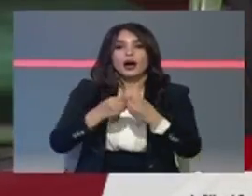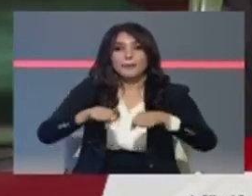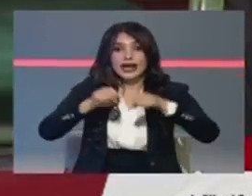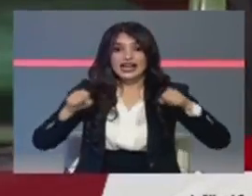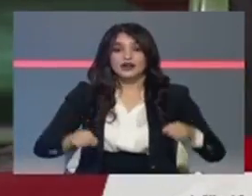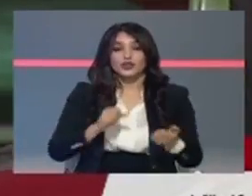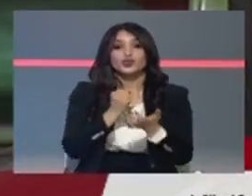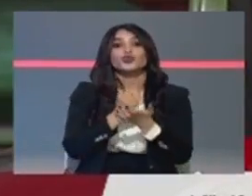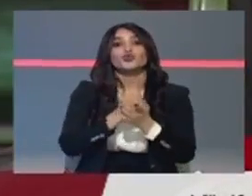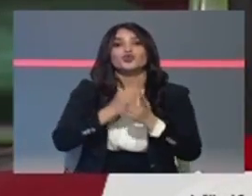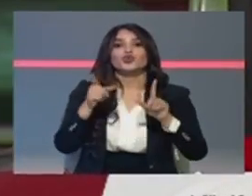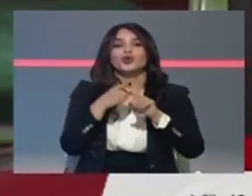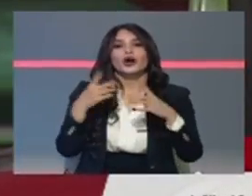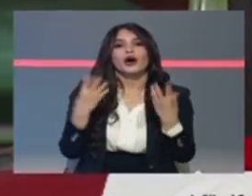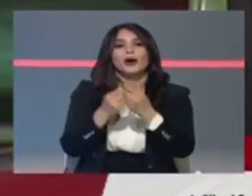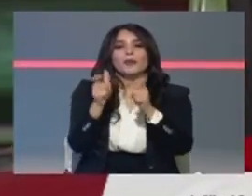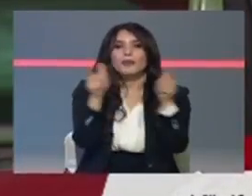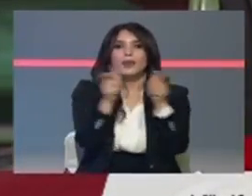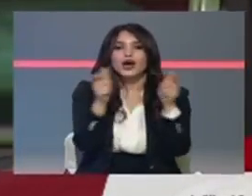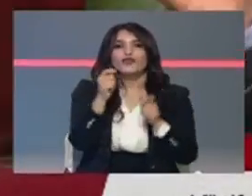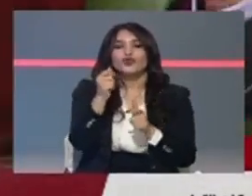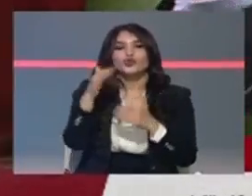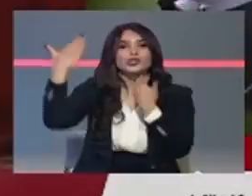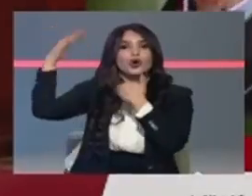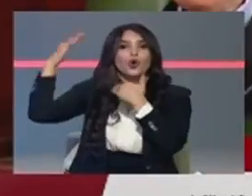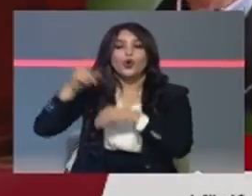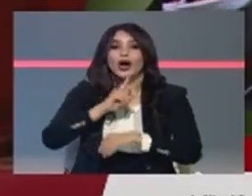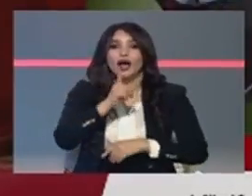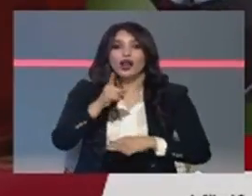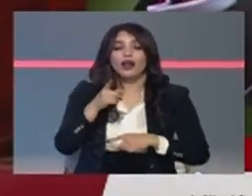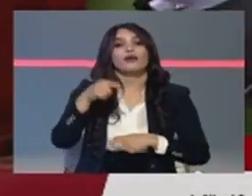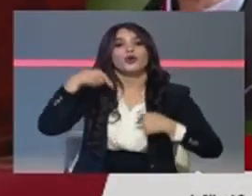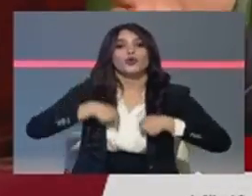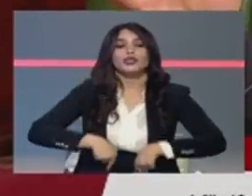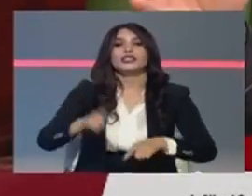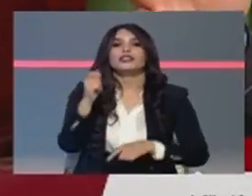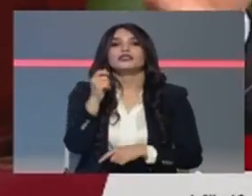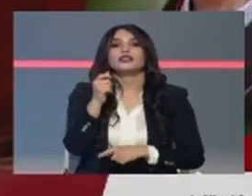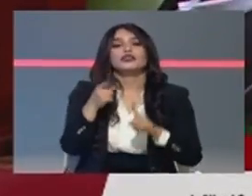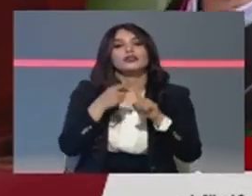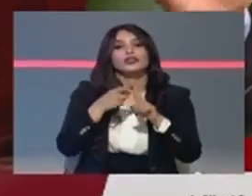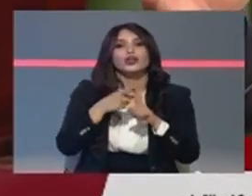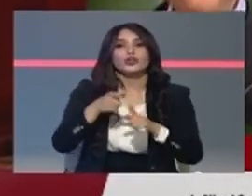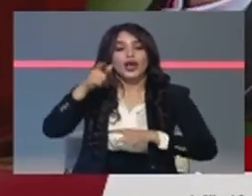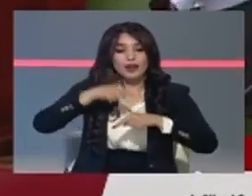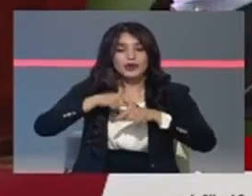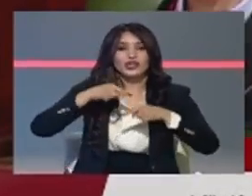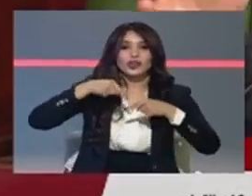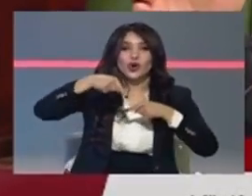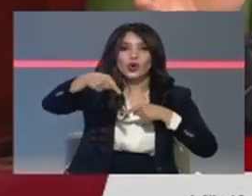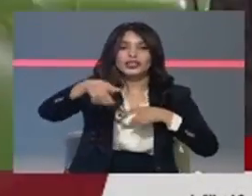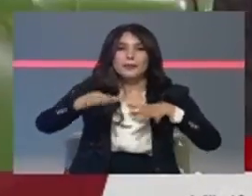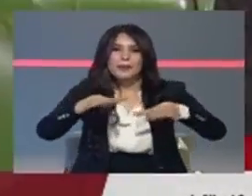التونسي وجمع من مؤسسات مالية أجنبية. وقال وزير المالية محمد نزار عيش إن الفترة القادمة من